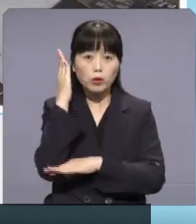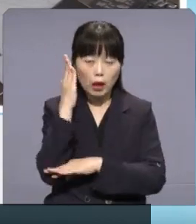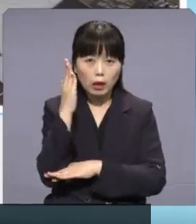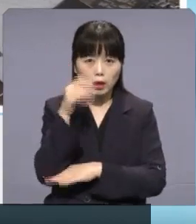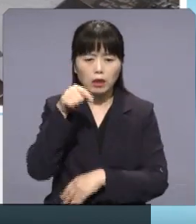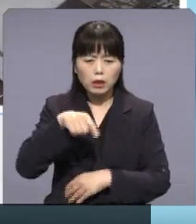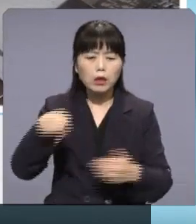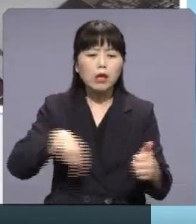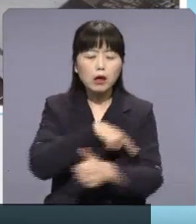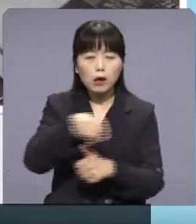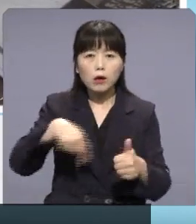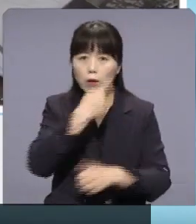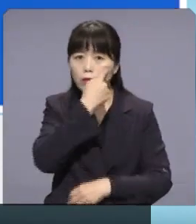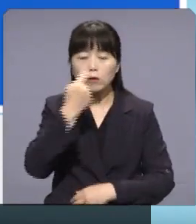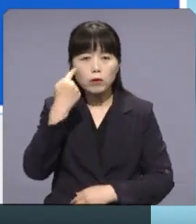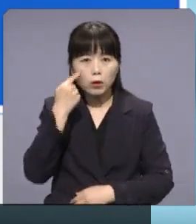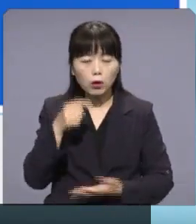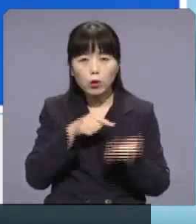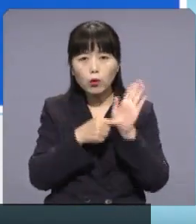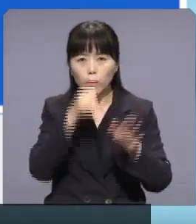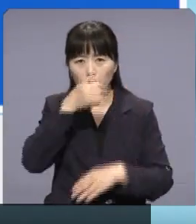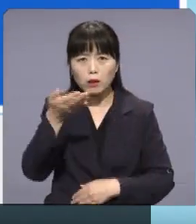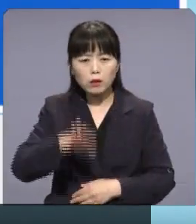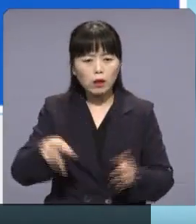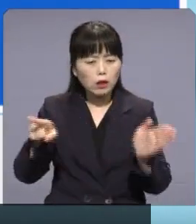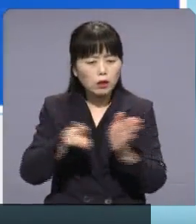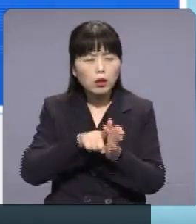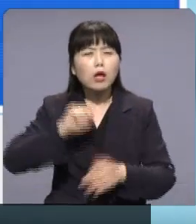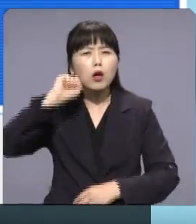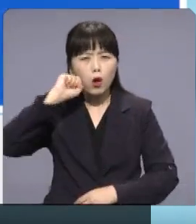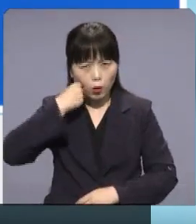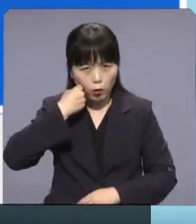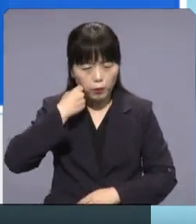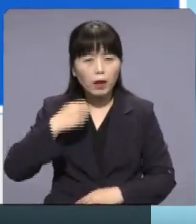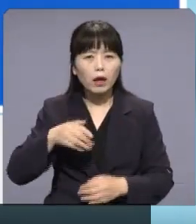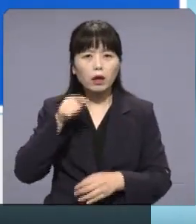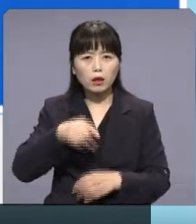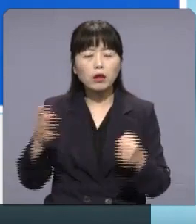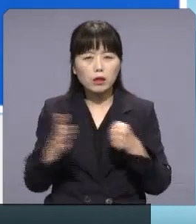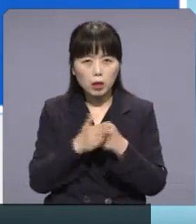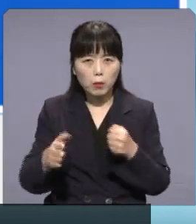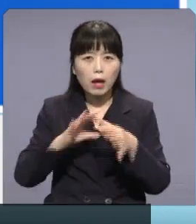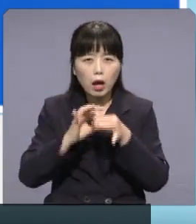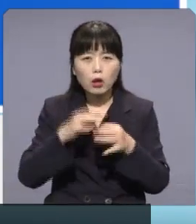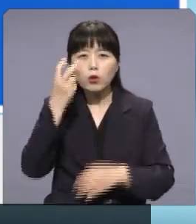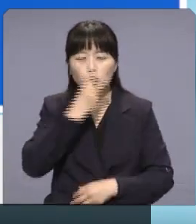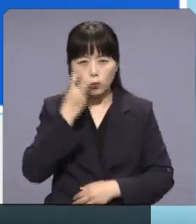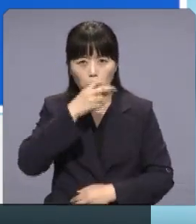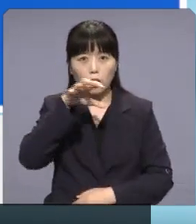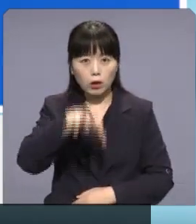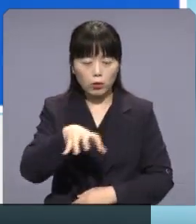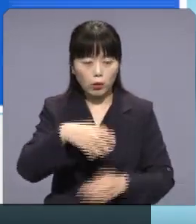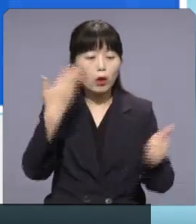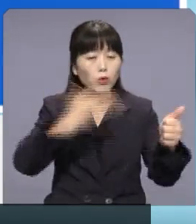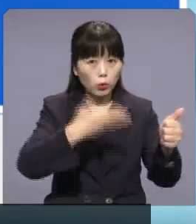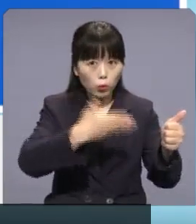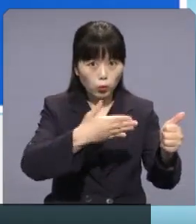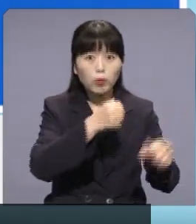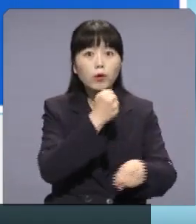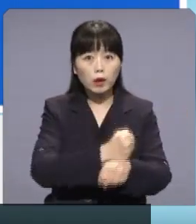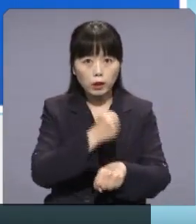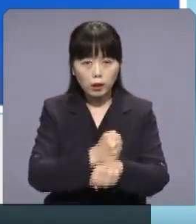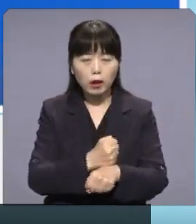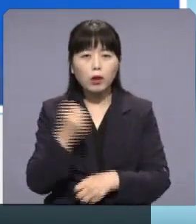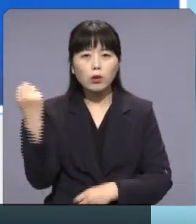그 정황 증거를 공개했는데 그것 또한 신뢰하기가 어렵다. 네. 그러니까 관련되어 있는 조사, 감사원 조사 의뢰한다.